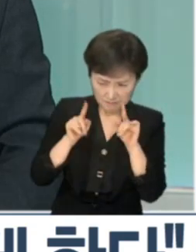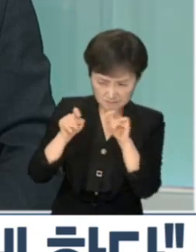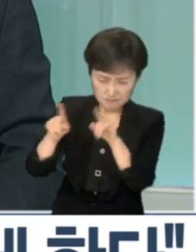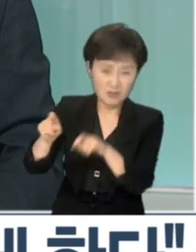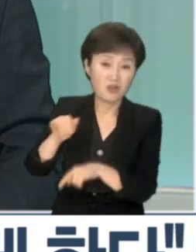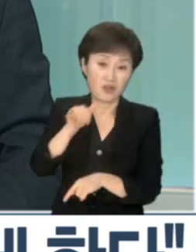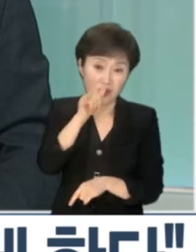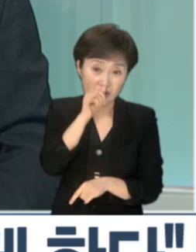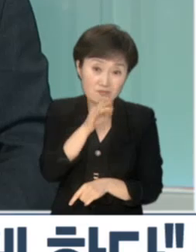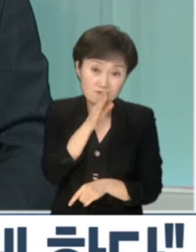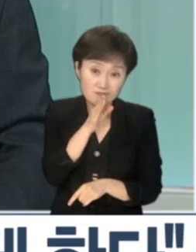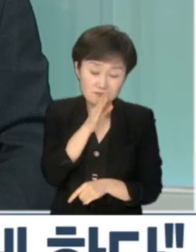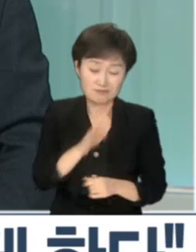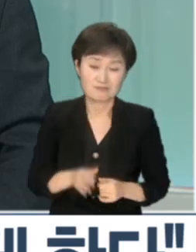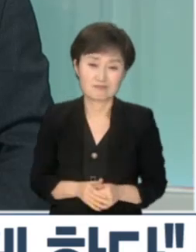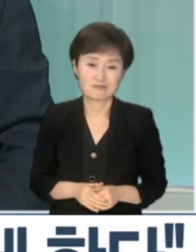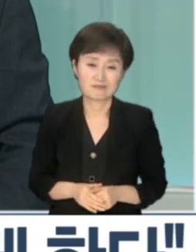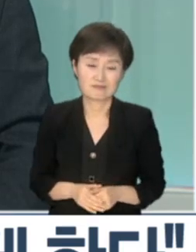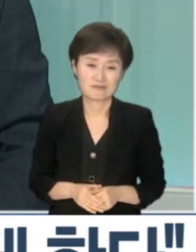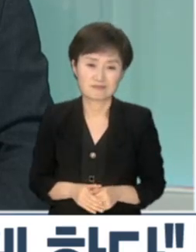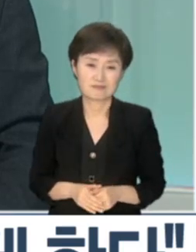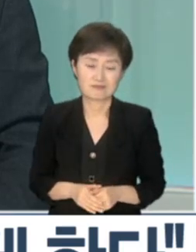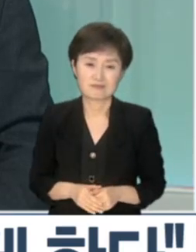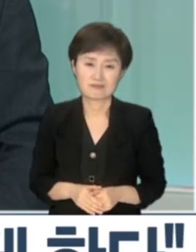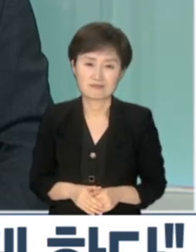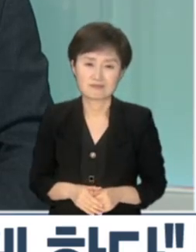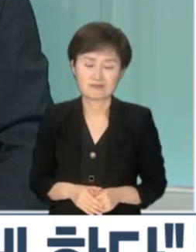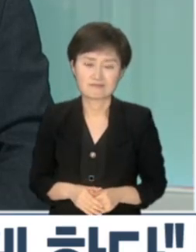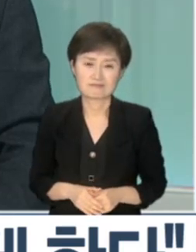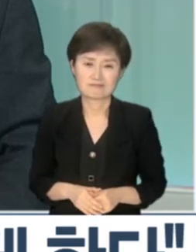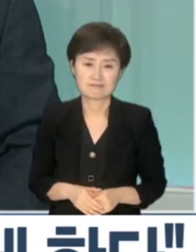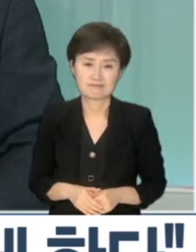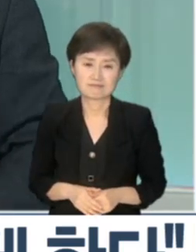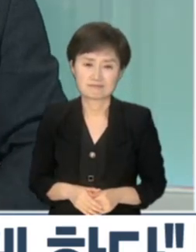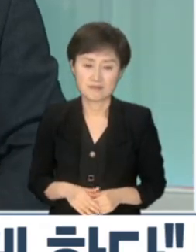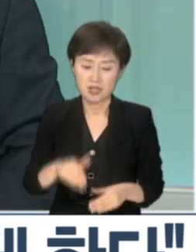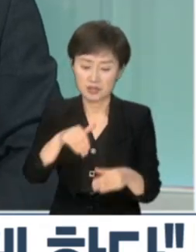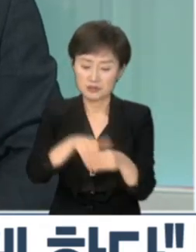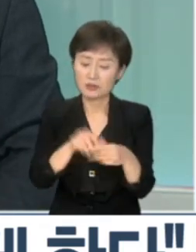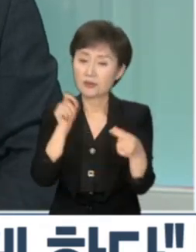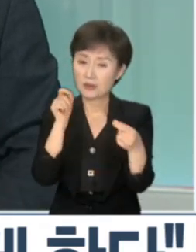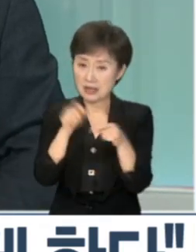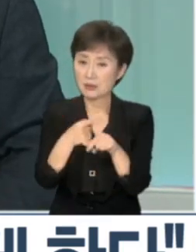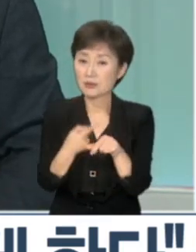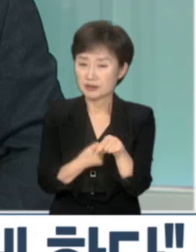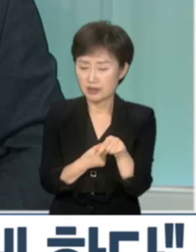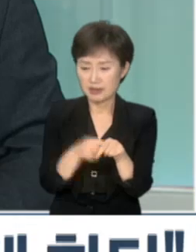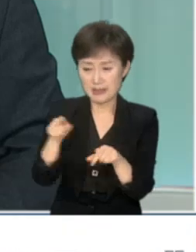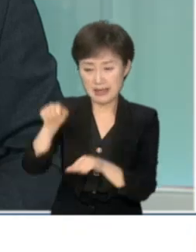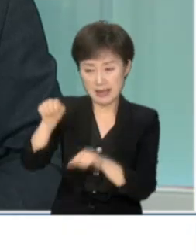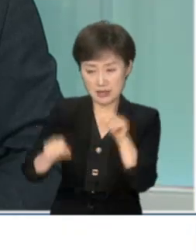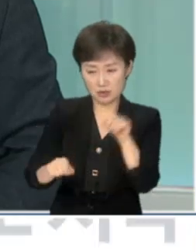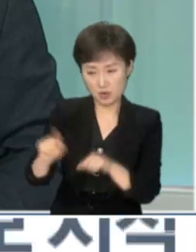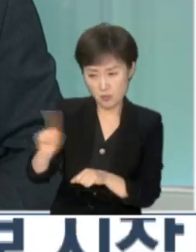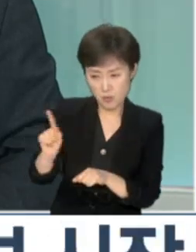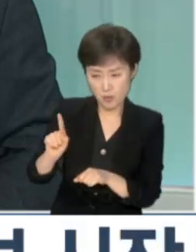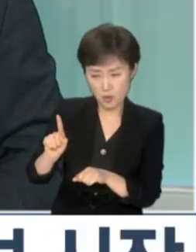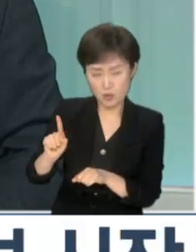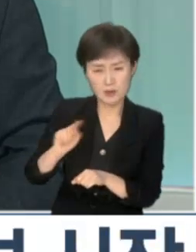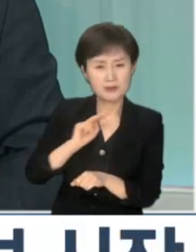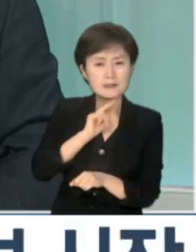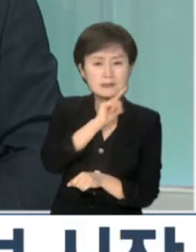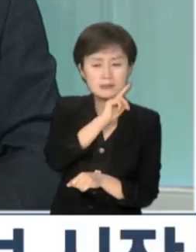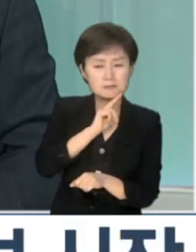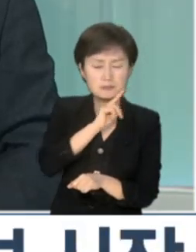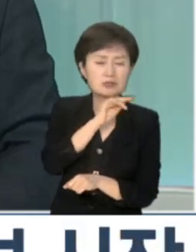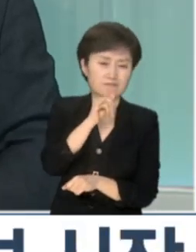장관의 어떤 그 행동의 기준점이 이런 것이 없습니다. 없기 때문에 다만 이제 선거철이 되다 보니까 이런 것들이 구별하려고 자꾸